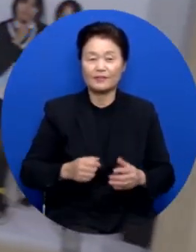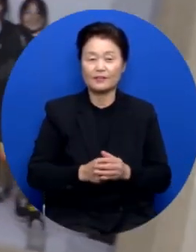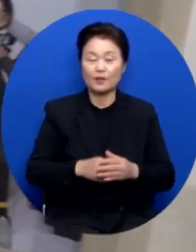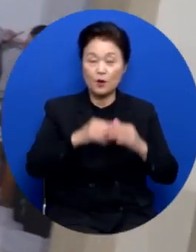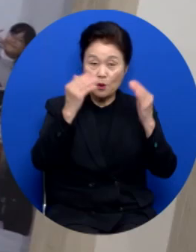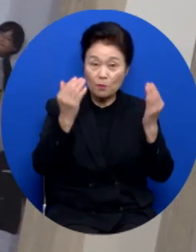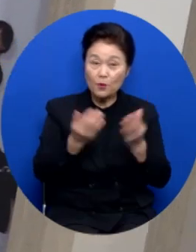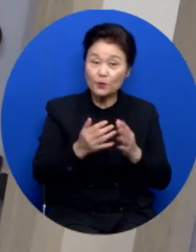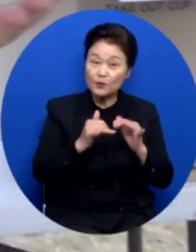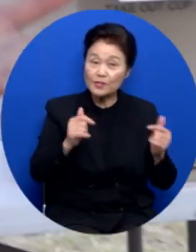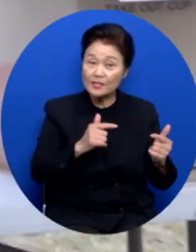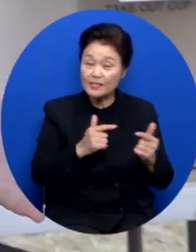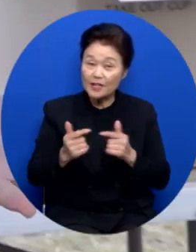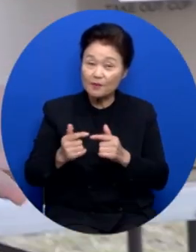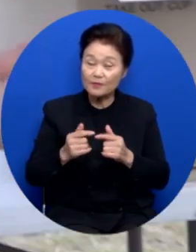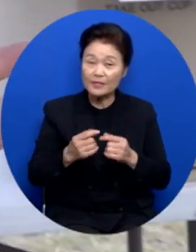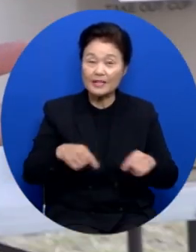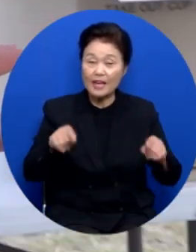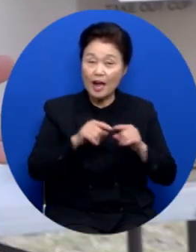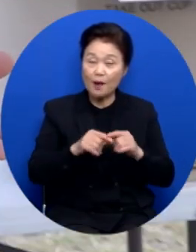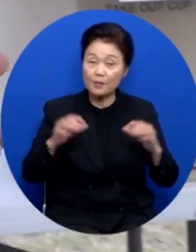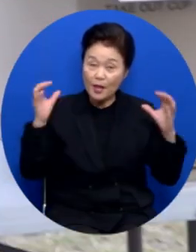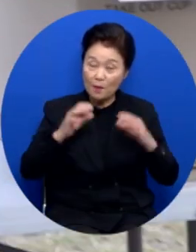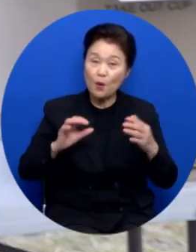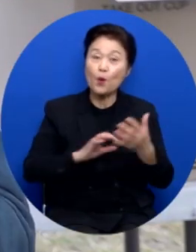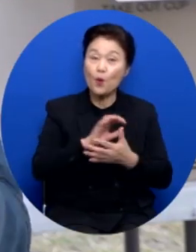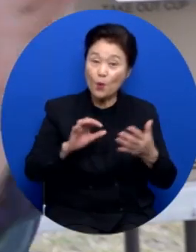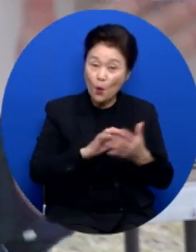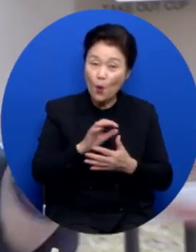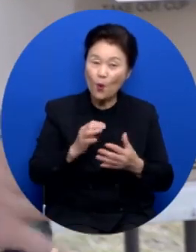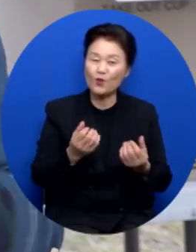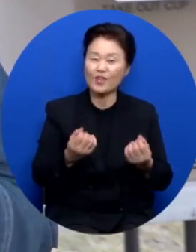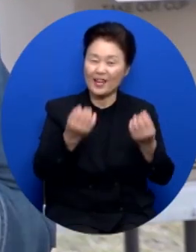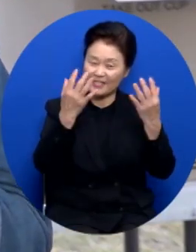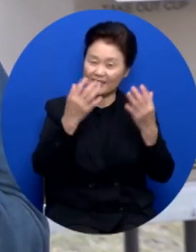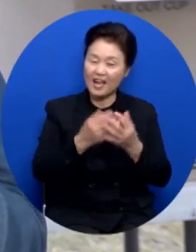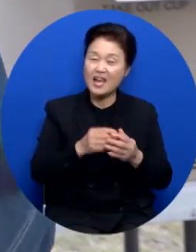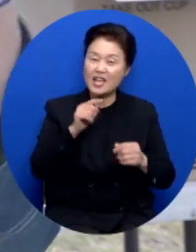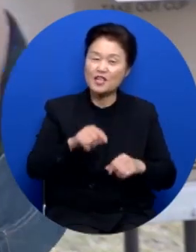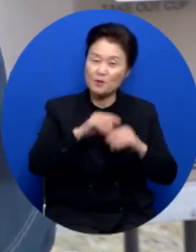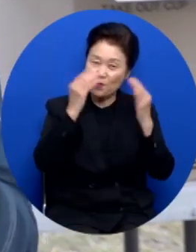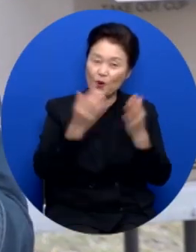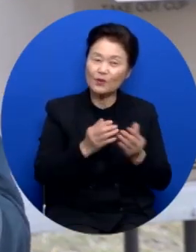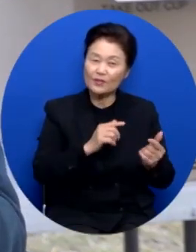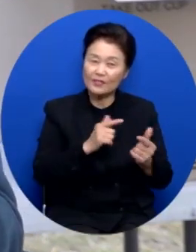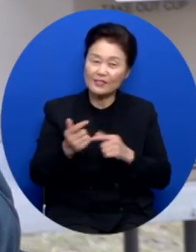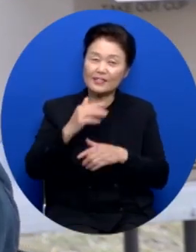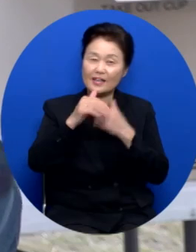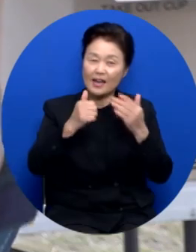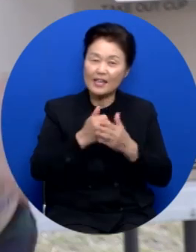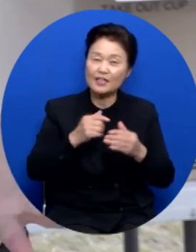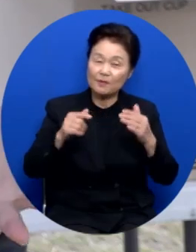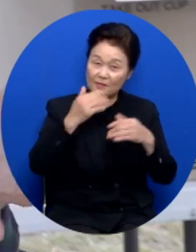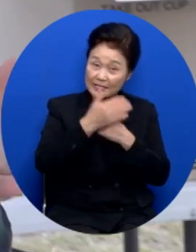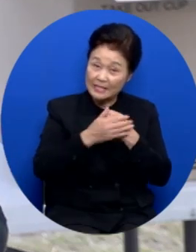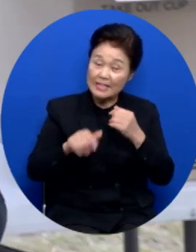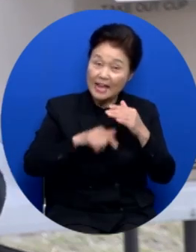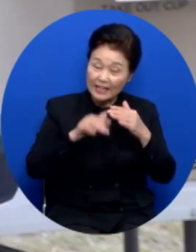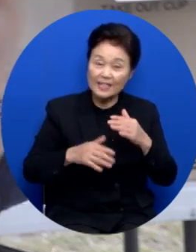어울려서 노는 마당을 벌린 거거든요. 이 모든 것이 하나님의 은혜 안에서